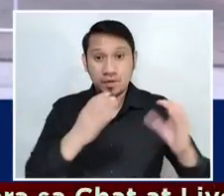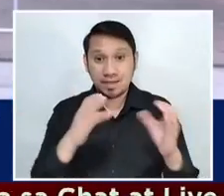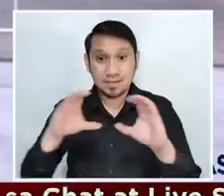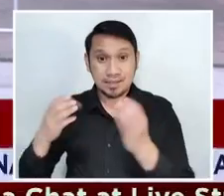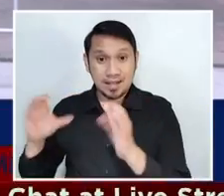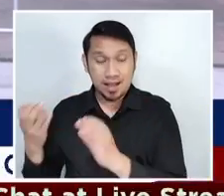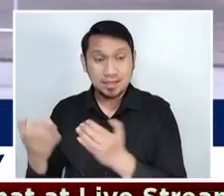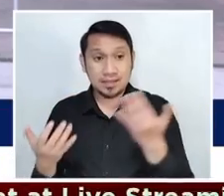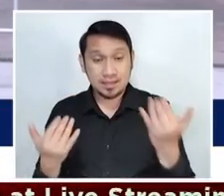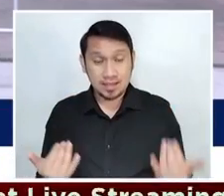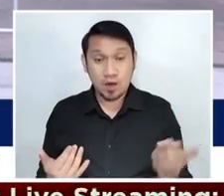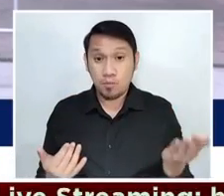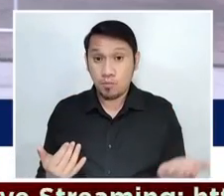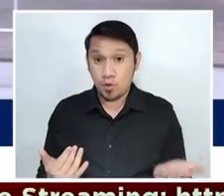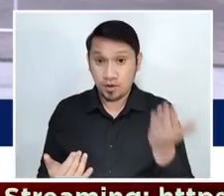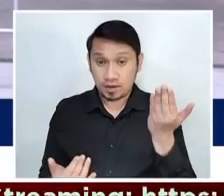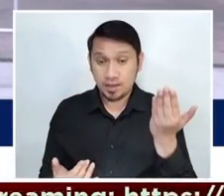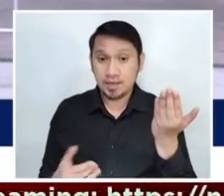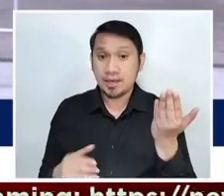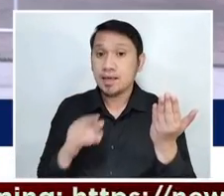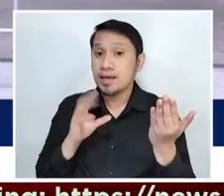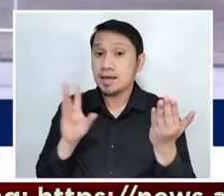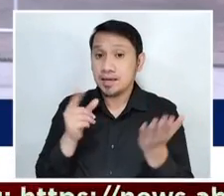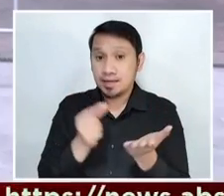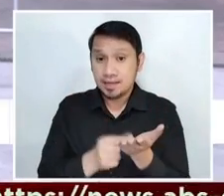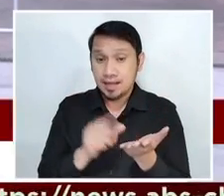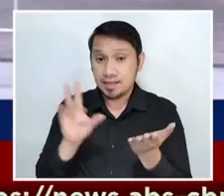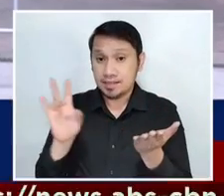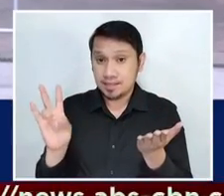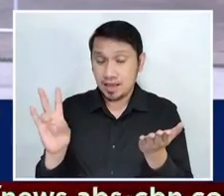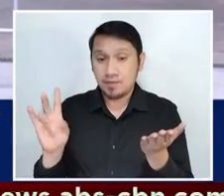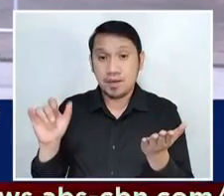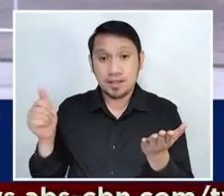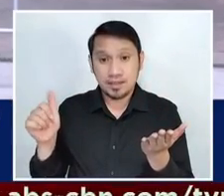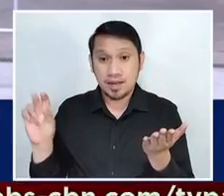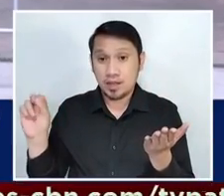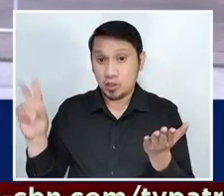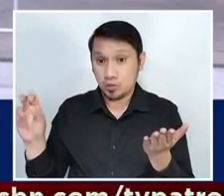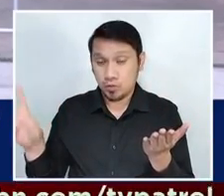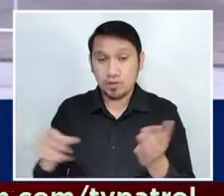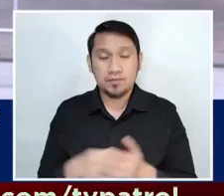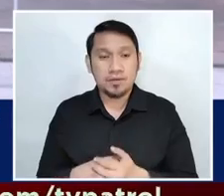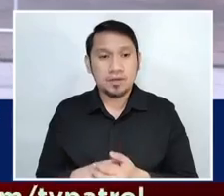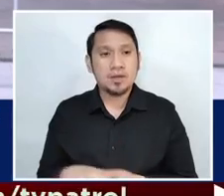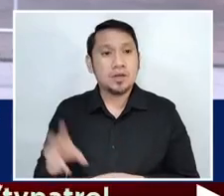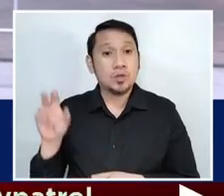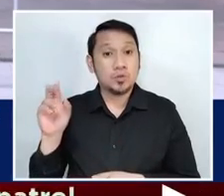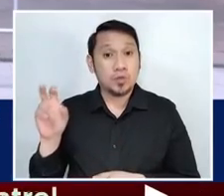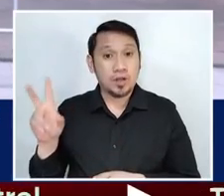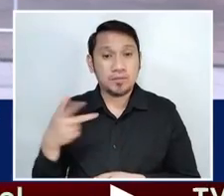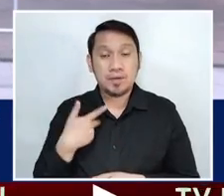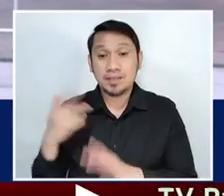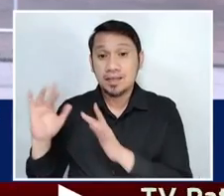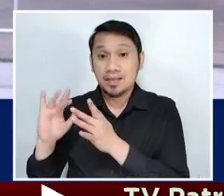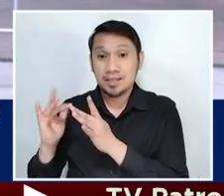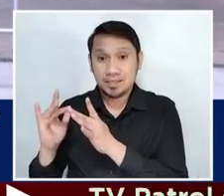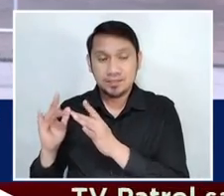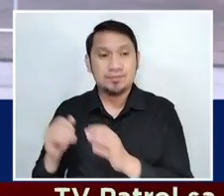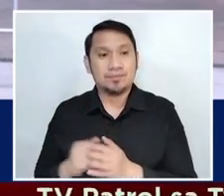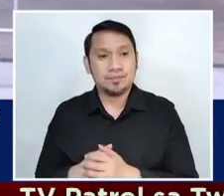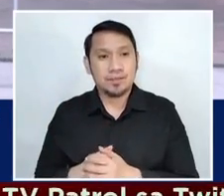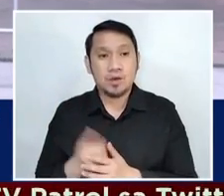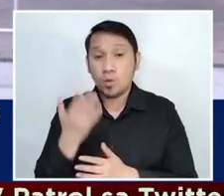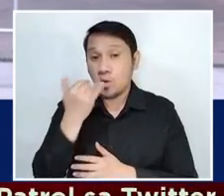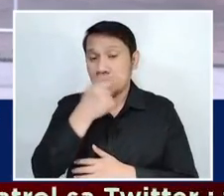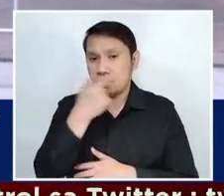ay grade 7, grade 10 at grade 12. Yung grade 12 po namin kasi nasa online kasi masyado po